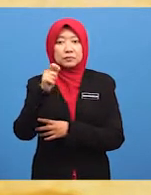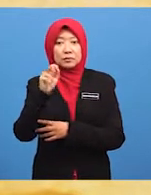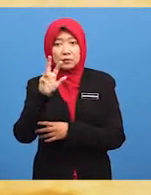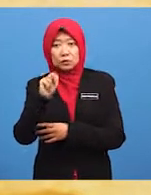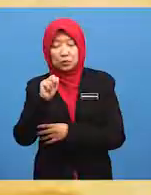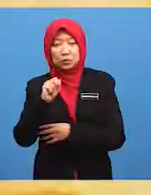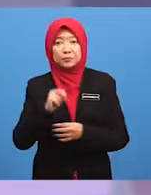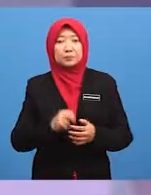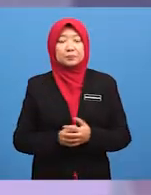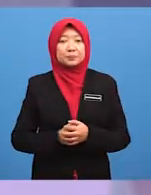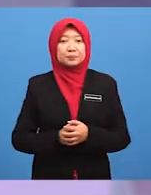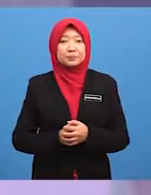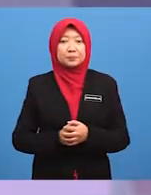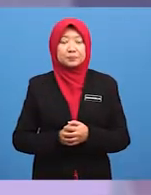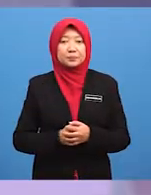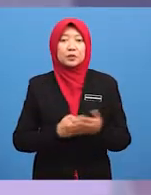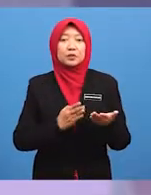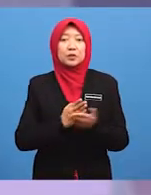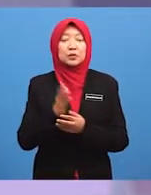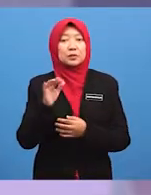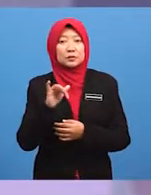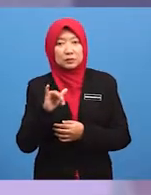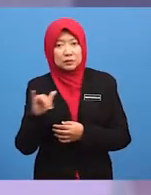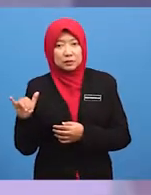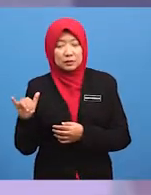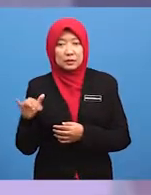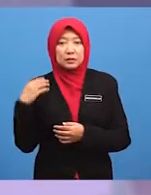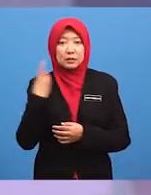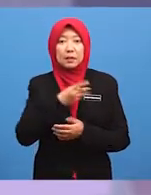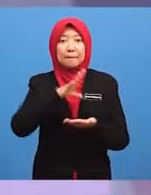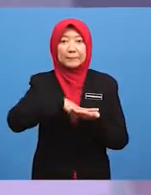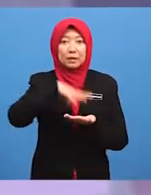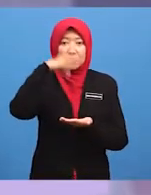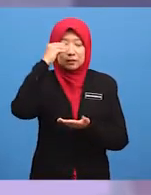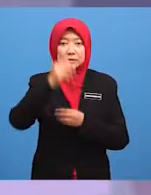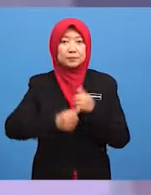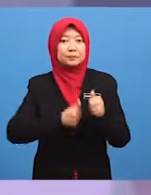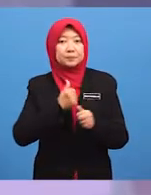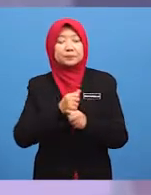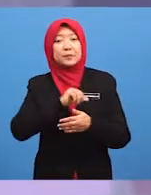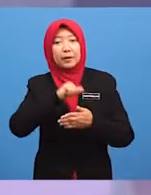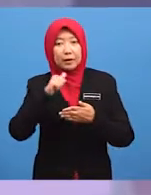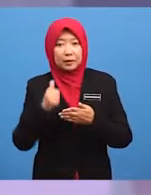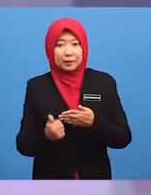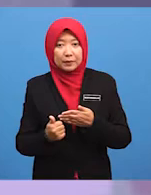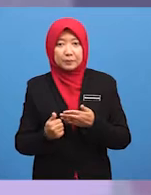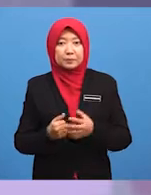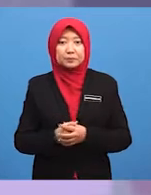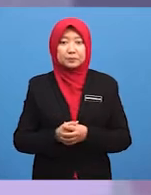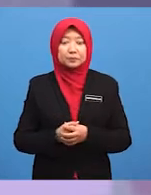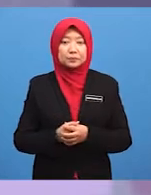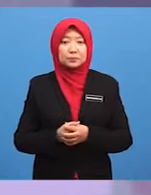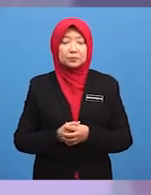Panggelaran. Murid-murid, seterusnya kita akan pelajari kerajaan alam Melayu yang terakhir